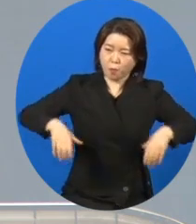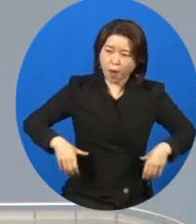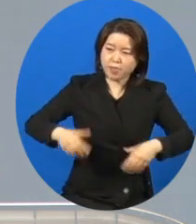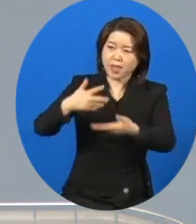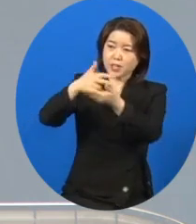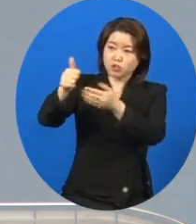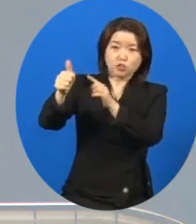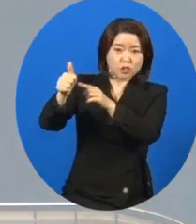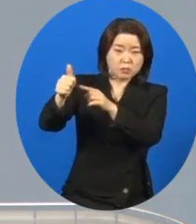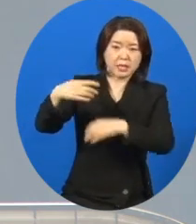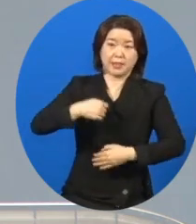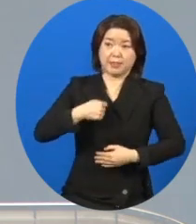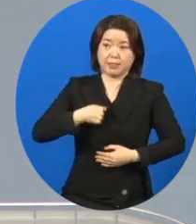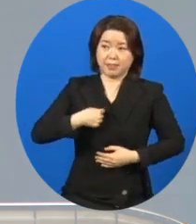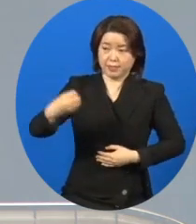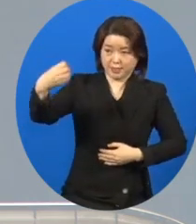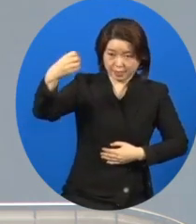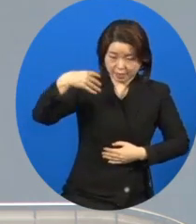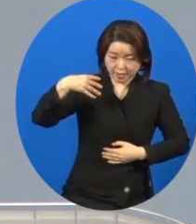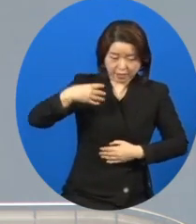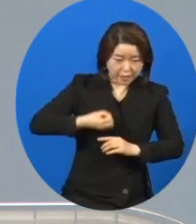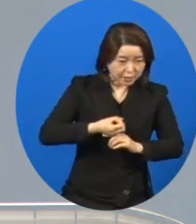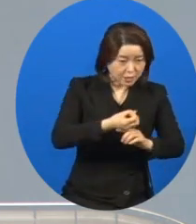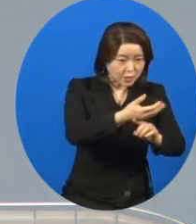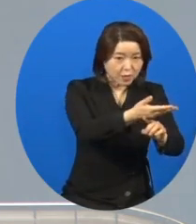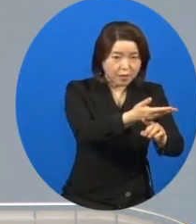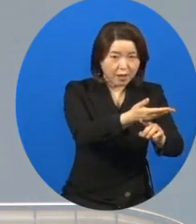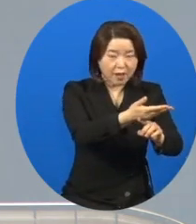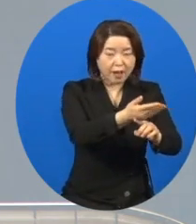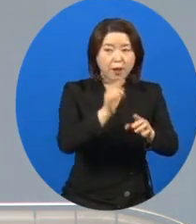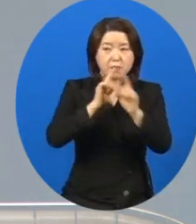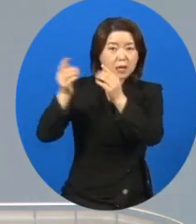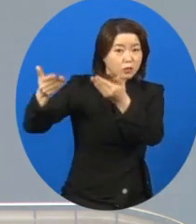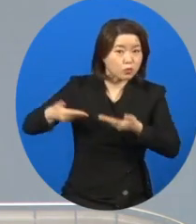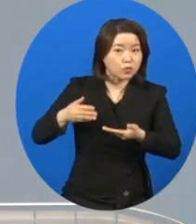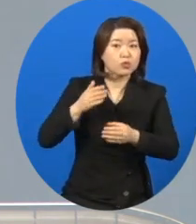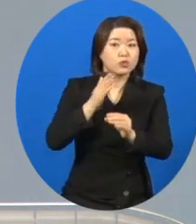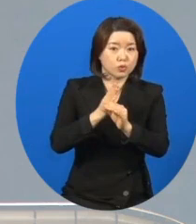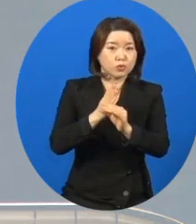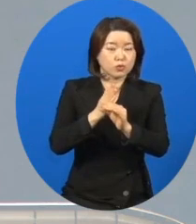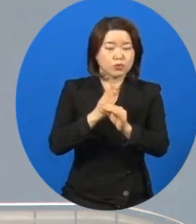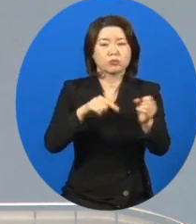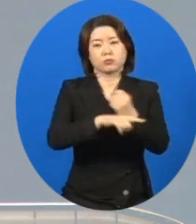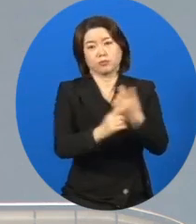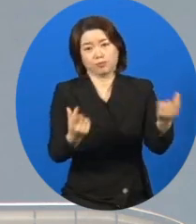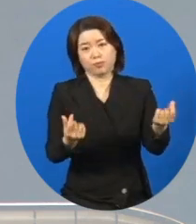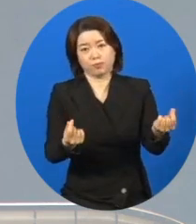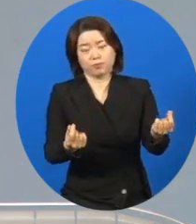지금 나에게 여러분에게 전할 말씀을 주시고 계십니다. 그런 뜻이거든요.